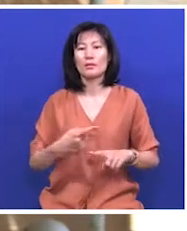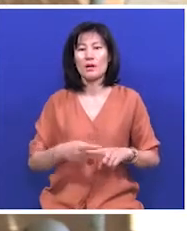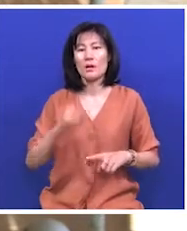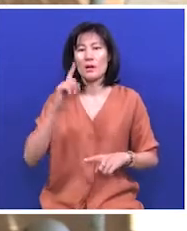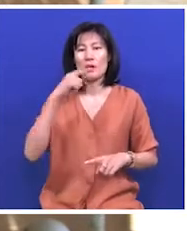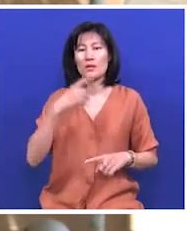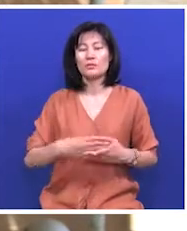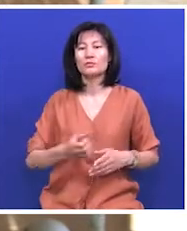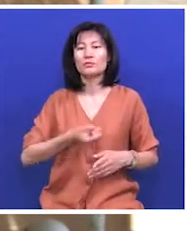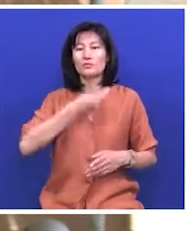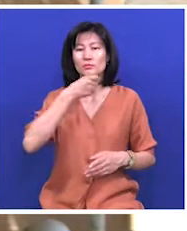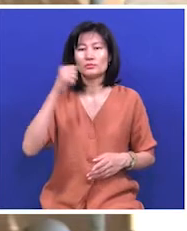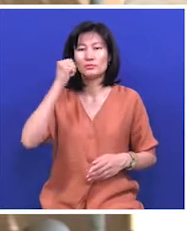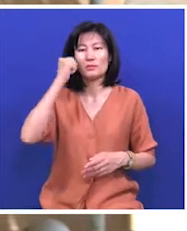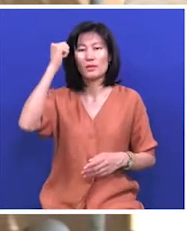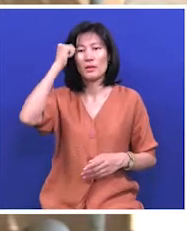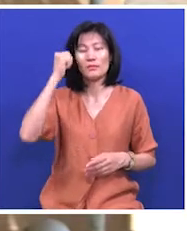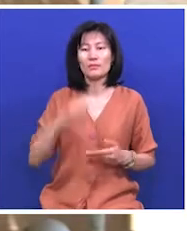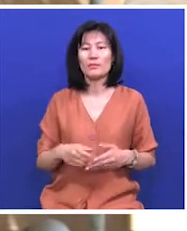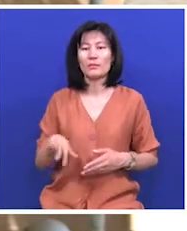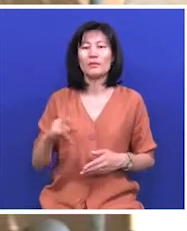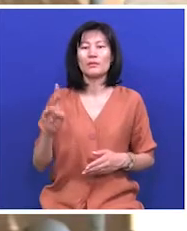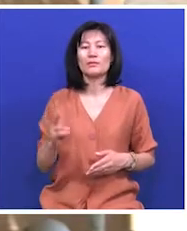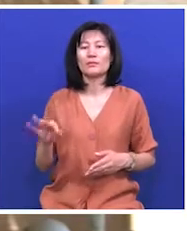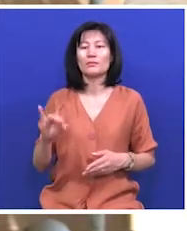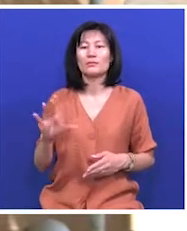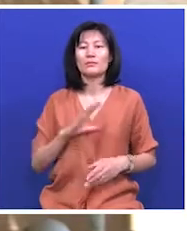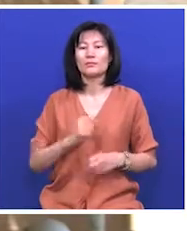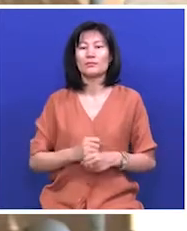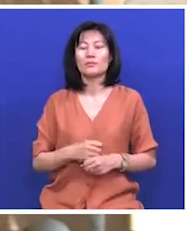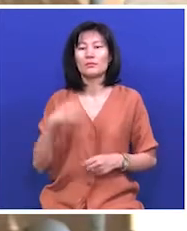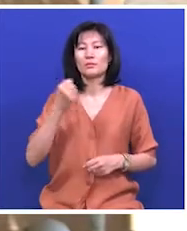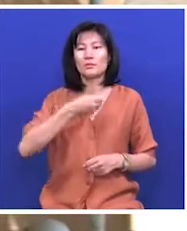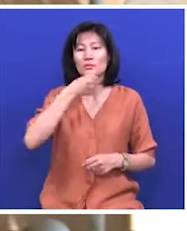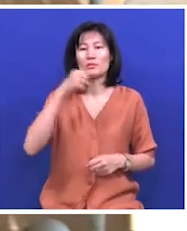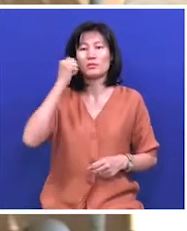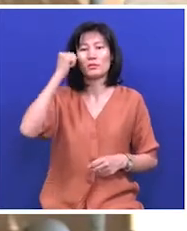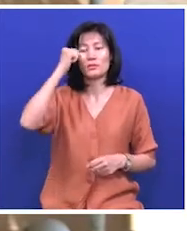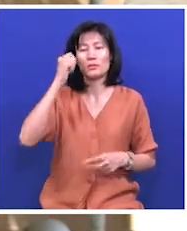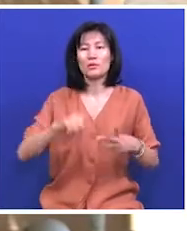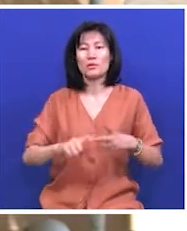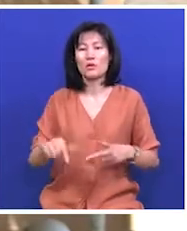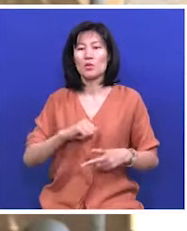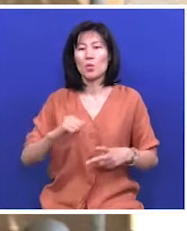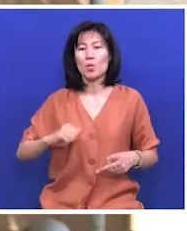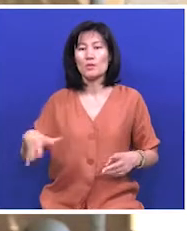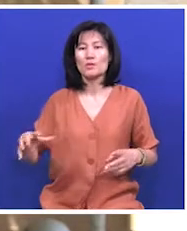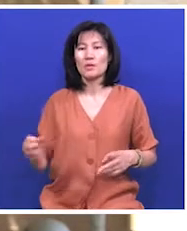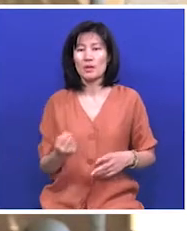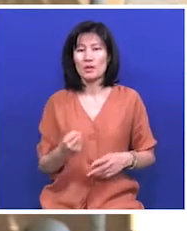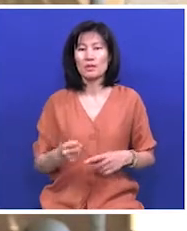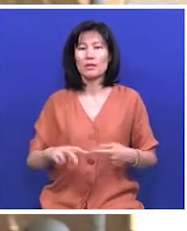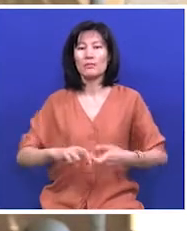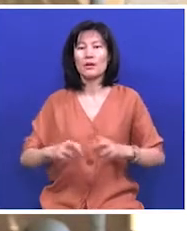Сол үшін біздің айтатынымыз өте үлкен рахмет. Асқар Ұзақбаевичке өте рахмет. Екі рет келіп отыр екі аптада.